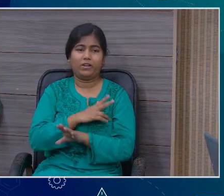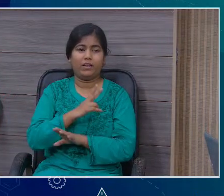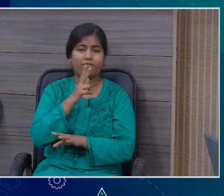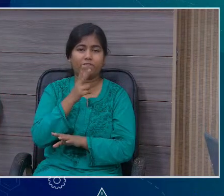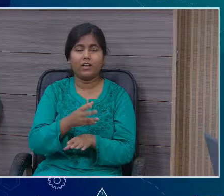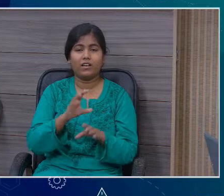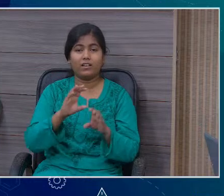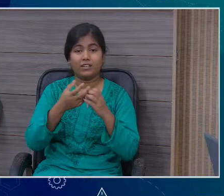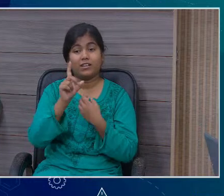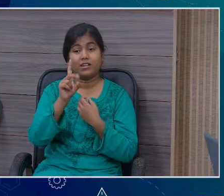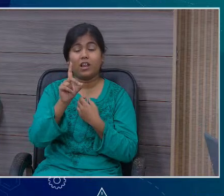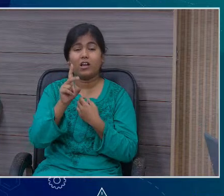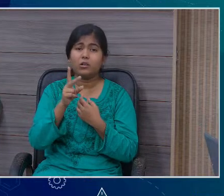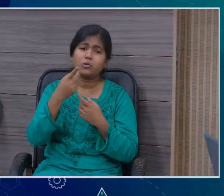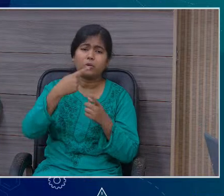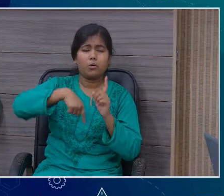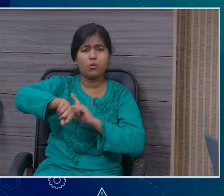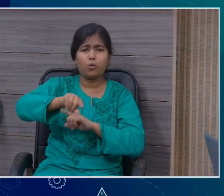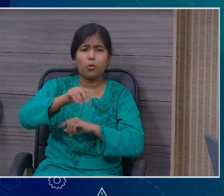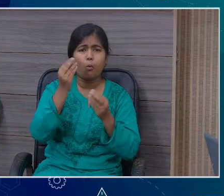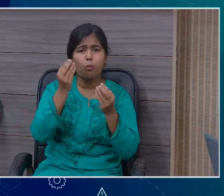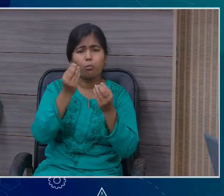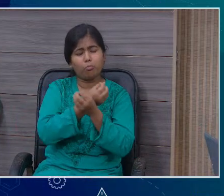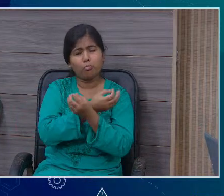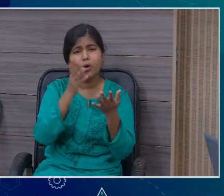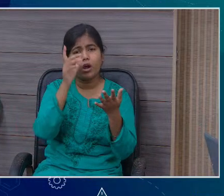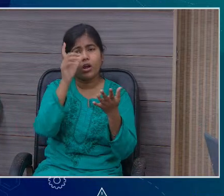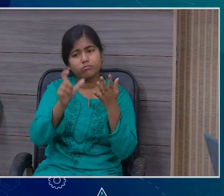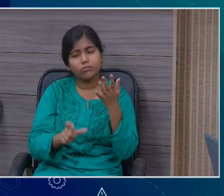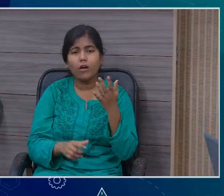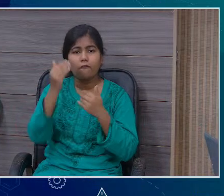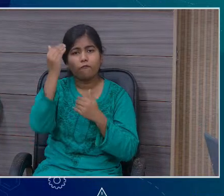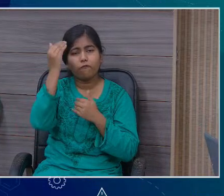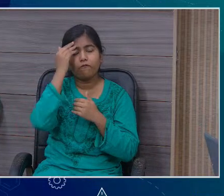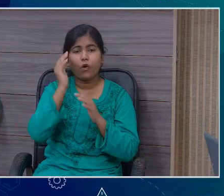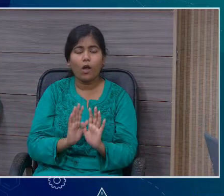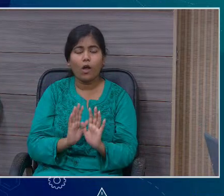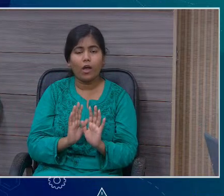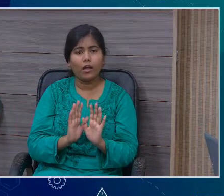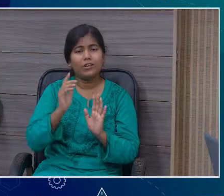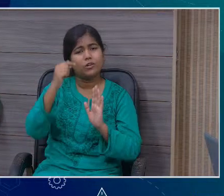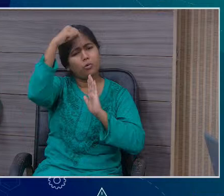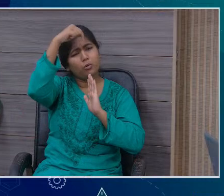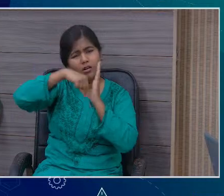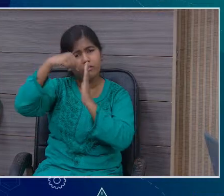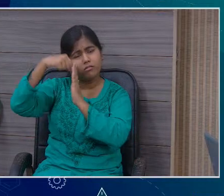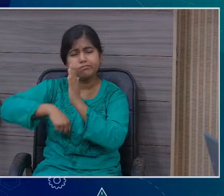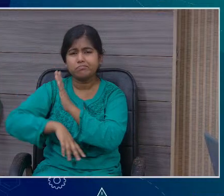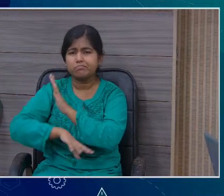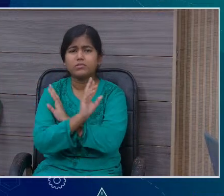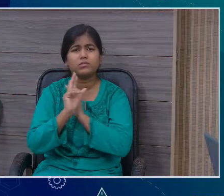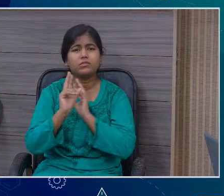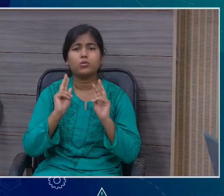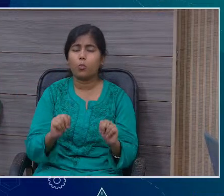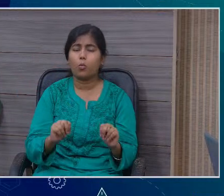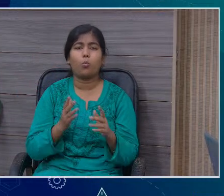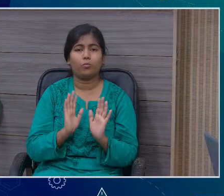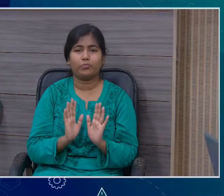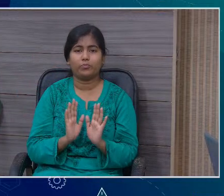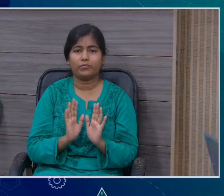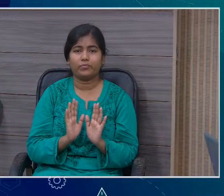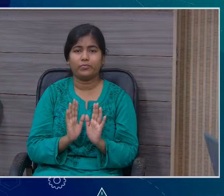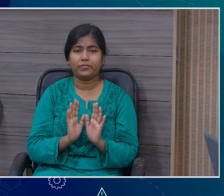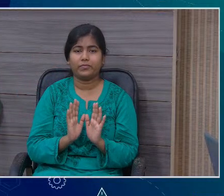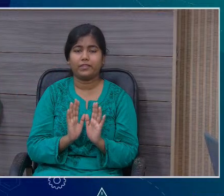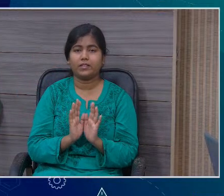जो बच्चे हैं उनको मोस्ट ऑफ द थिंग्स दे आर क्लियर विद इट. सो वी डोंट नीड टू गो इन डिटेल फॉर एवरीथिंग, बट देयर आर सर्टेन थिंग्स विच